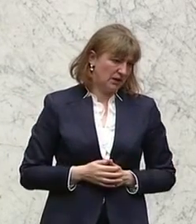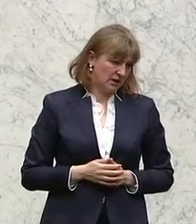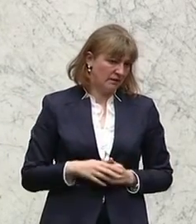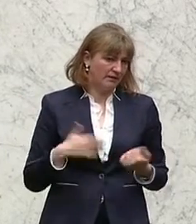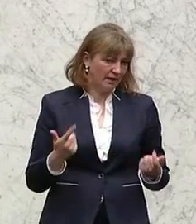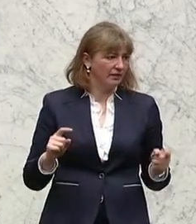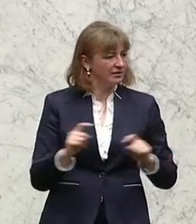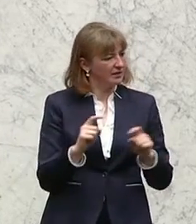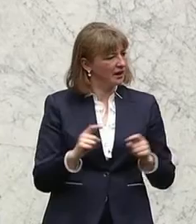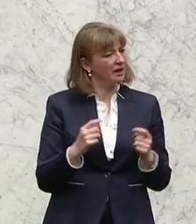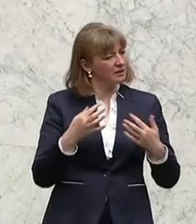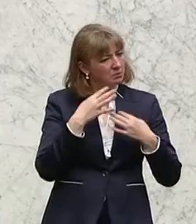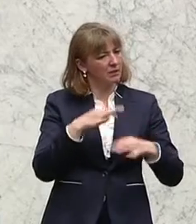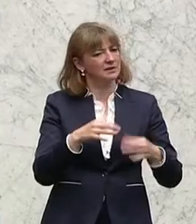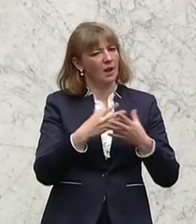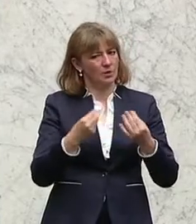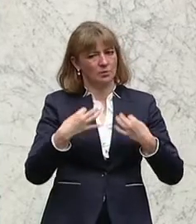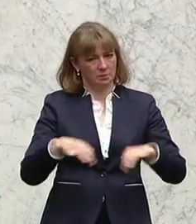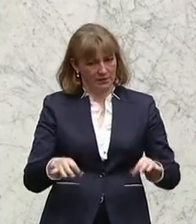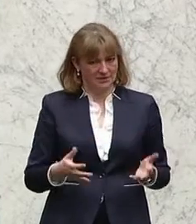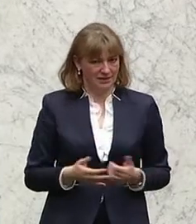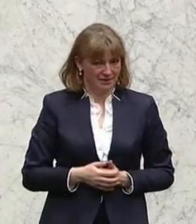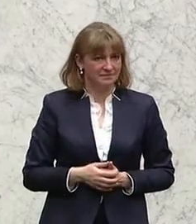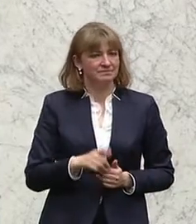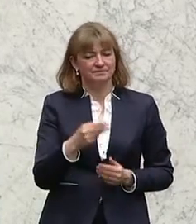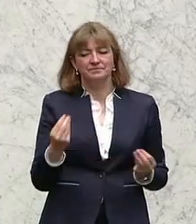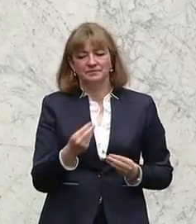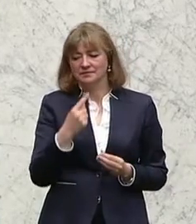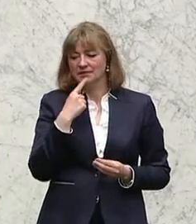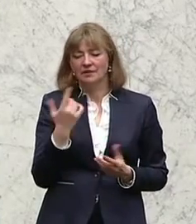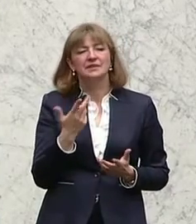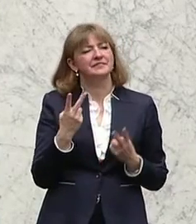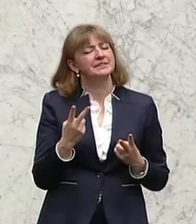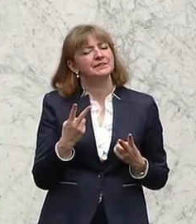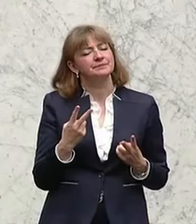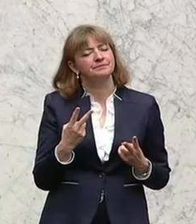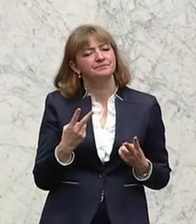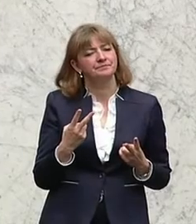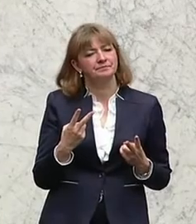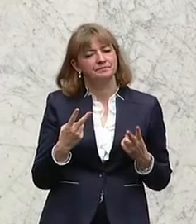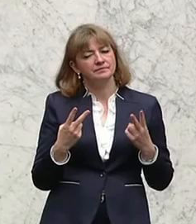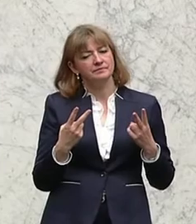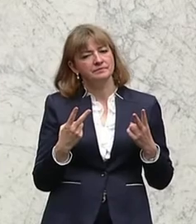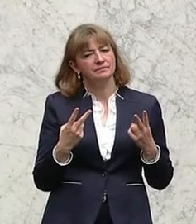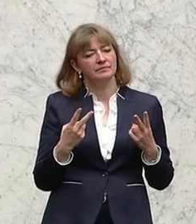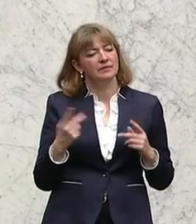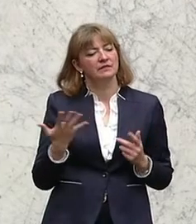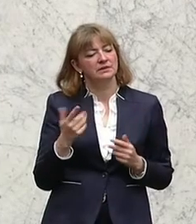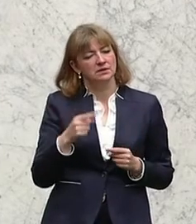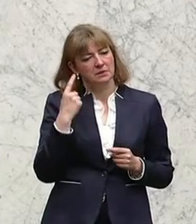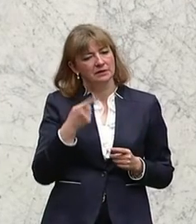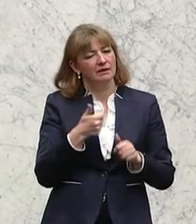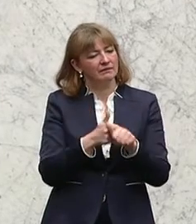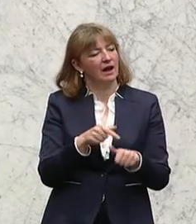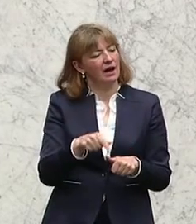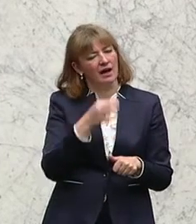ganzen Debatte helfen und das wird auch den Lösungen helfen, die wir wollen. Sie haben ein paar Dinge angesprochen, die ich für wichtig halte und die wir jedenfalls verfolgen sollten. Das heißt, die eine Frage,